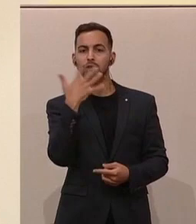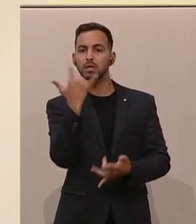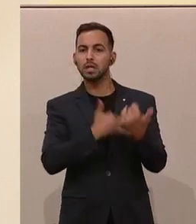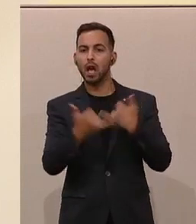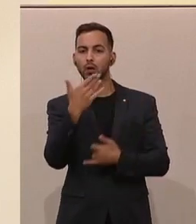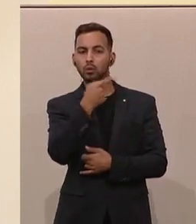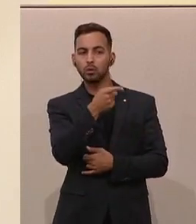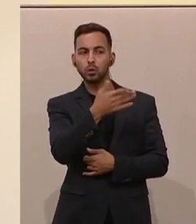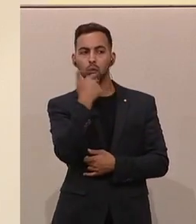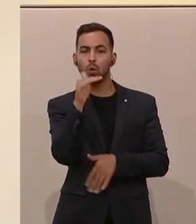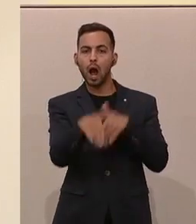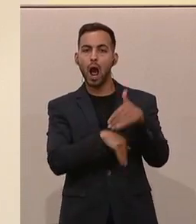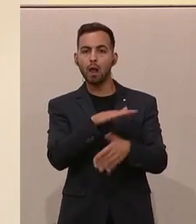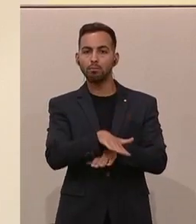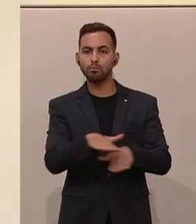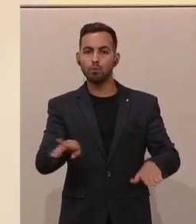mehr betreten.